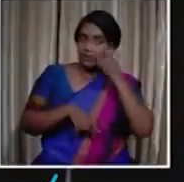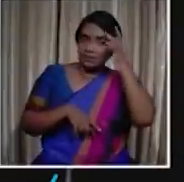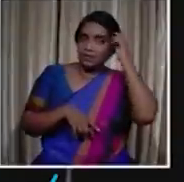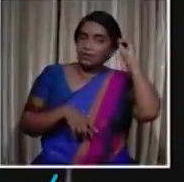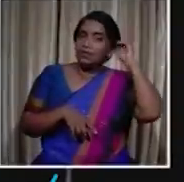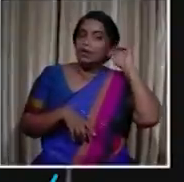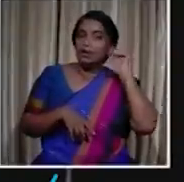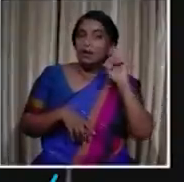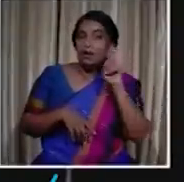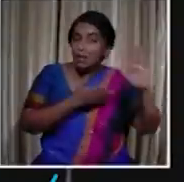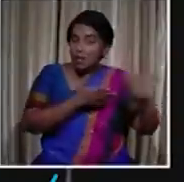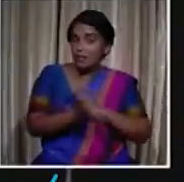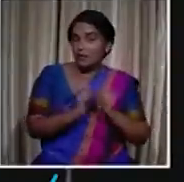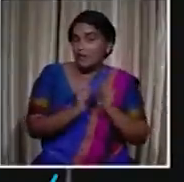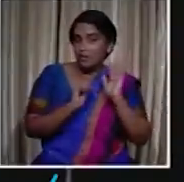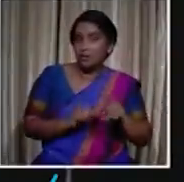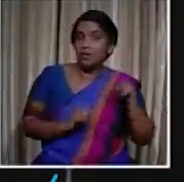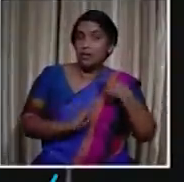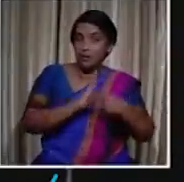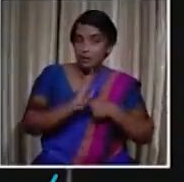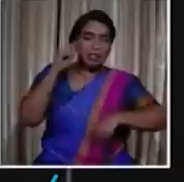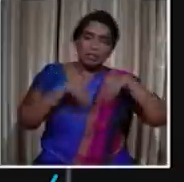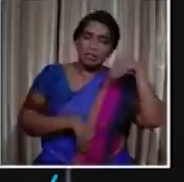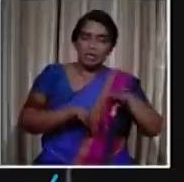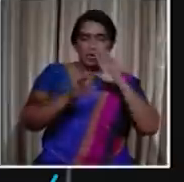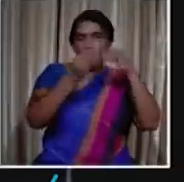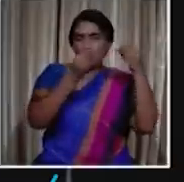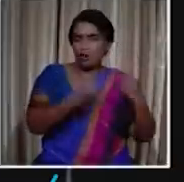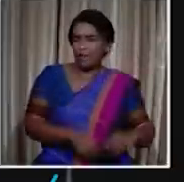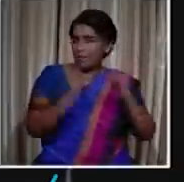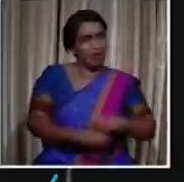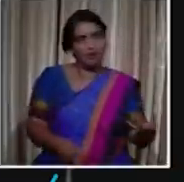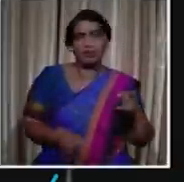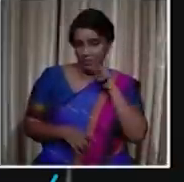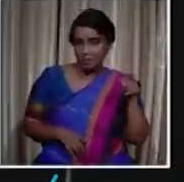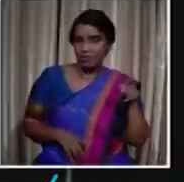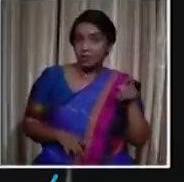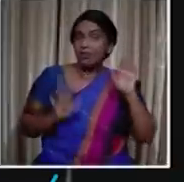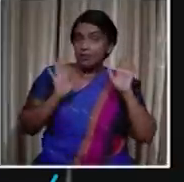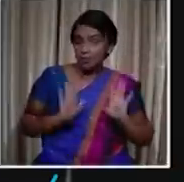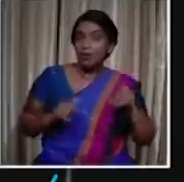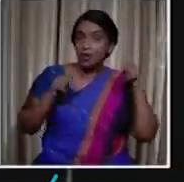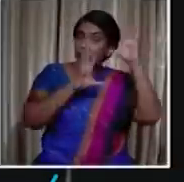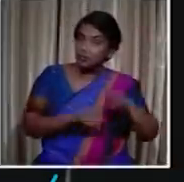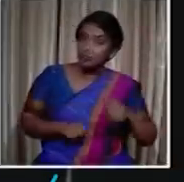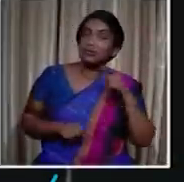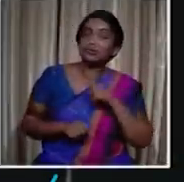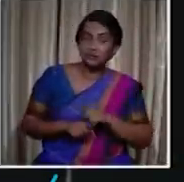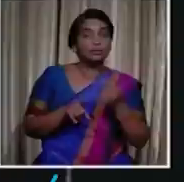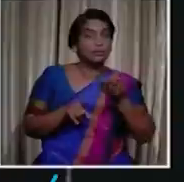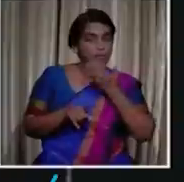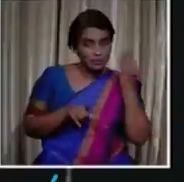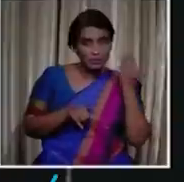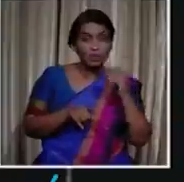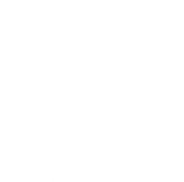අනුන් කිසිම මහත්යෙන් ගන්න පුළුවන් ප්‍රයෝජනයක් තියෙනවා. එතම ලංකාවේ දේශපාලනය තුළ පරාදයි, කුජීතයි, බංකොලොත්. හැබැයි අද මේ ප්‍රශ්නයට